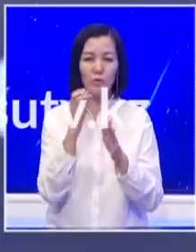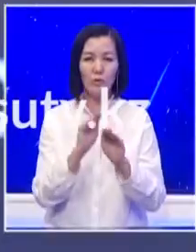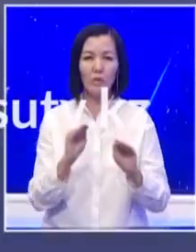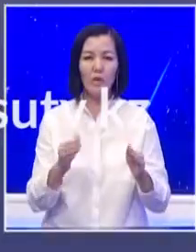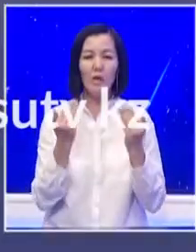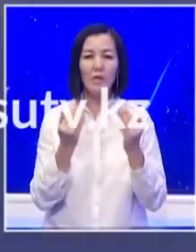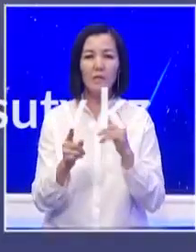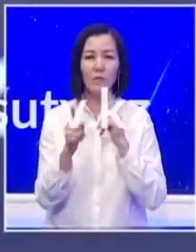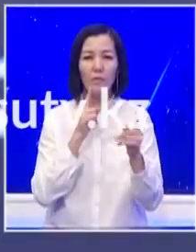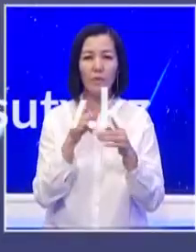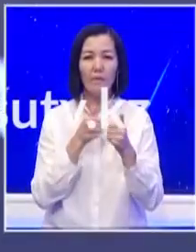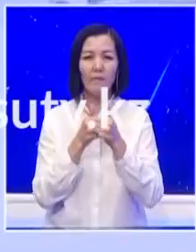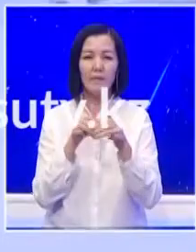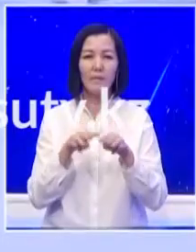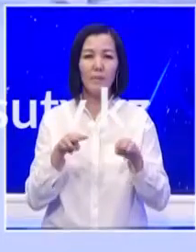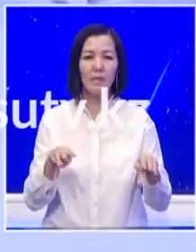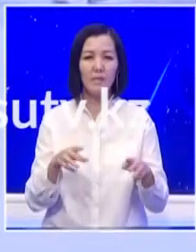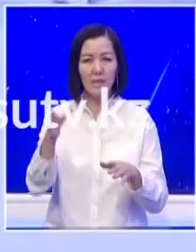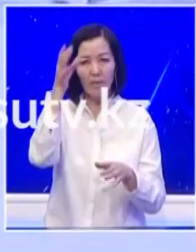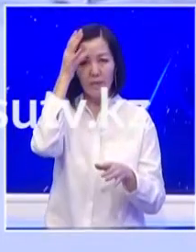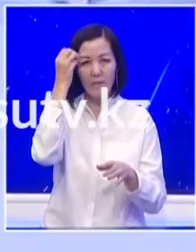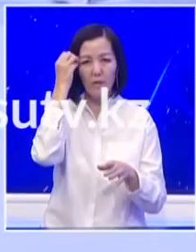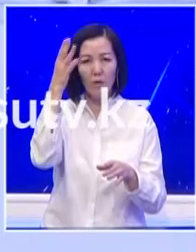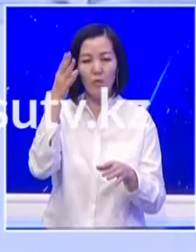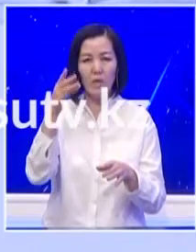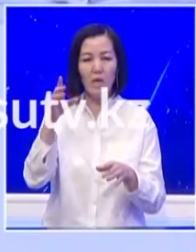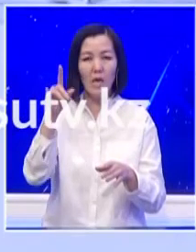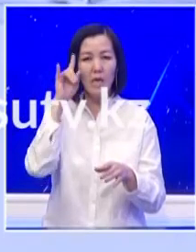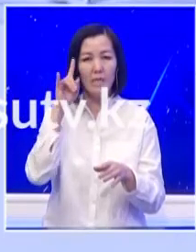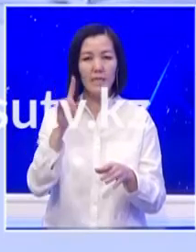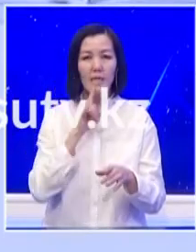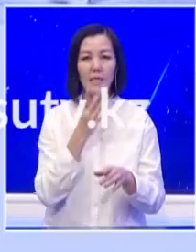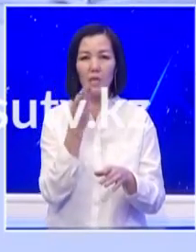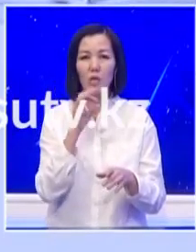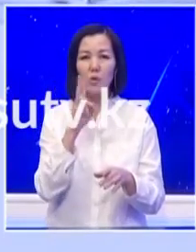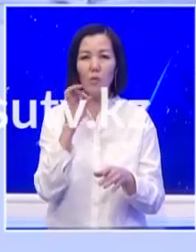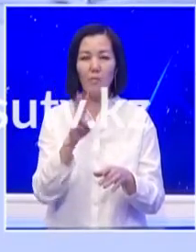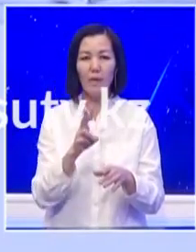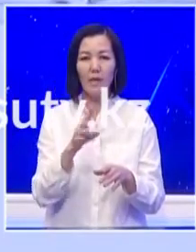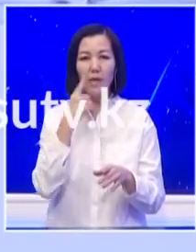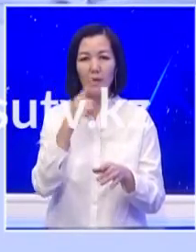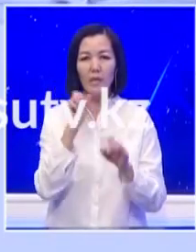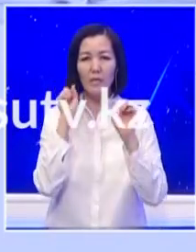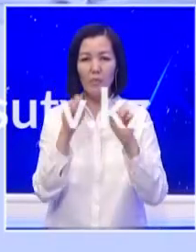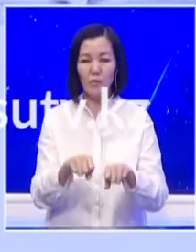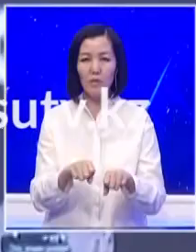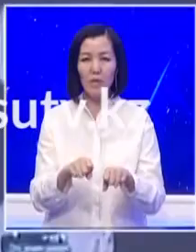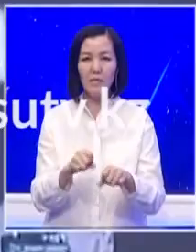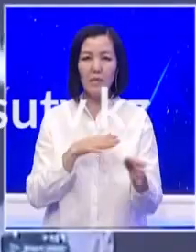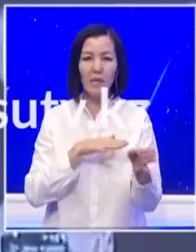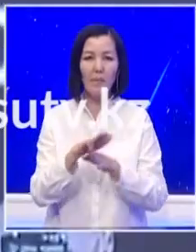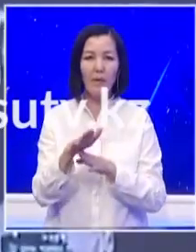брифинге рассказала вице-министр образования и науки Республики Шолпан Каринова. По ее словам, допускается наполняемость классов не